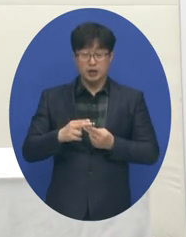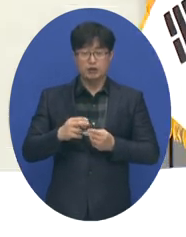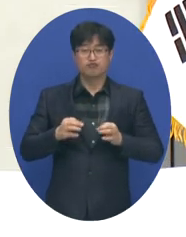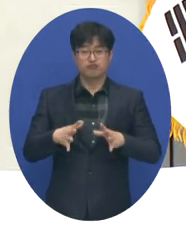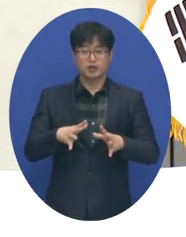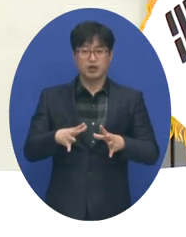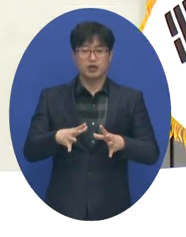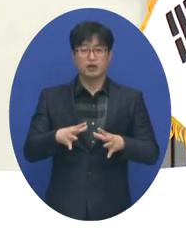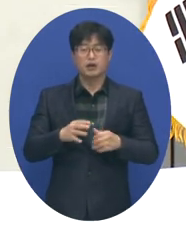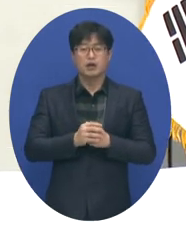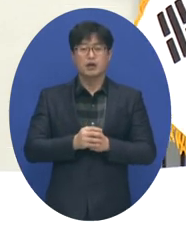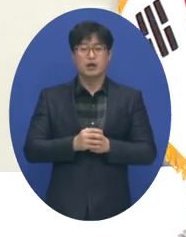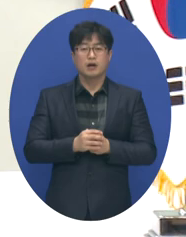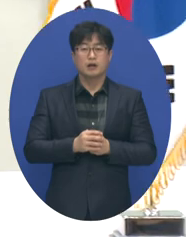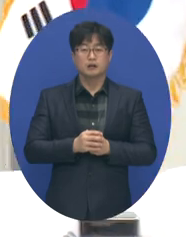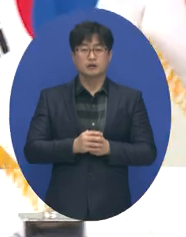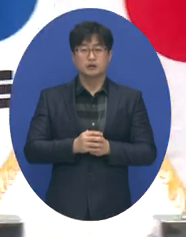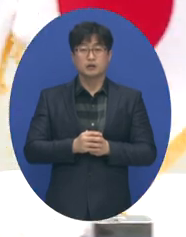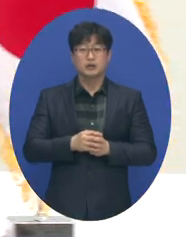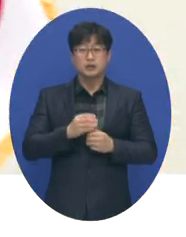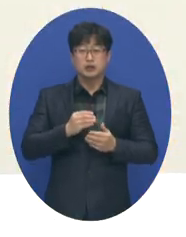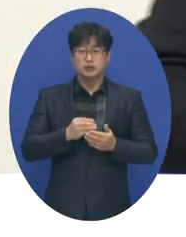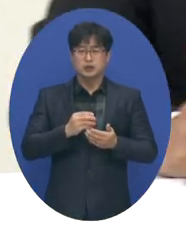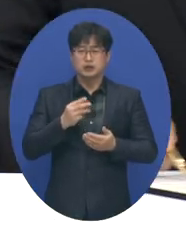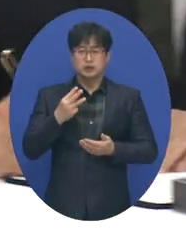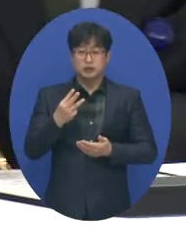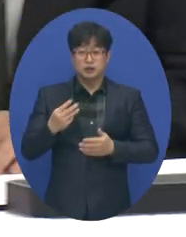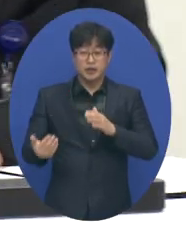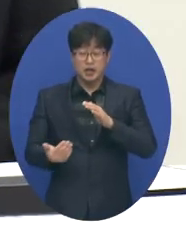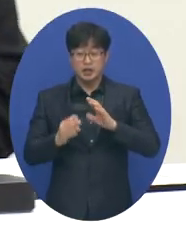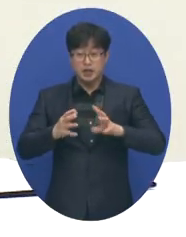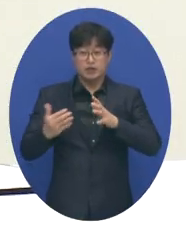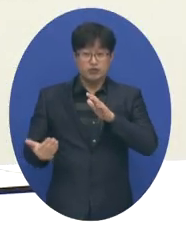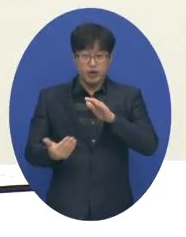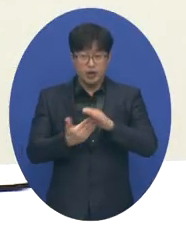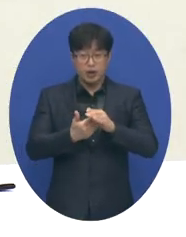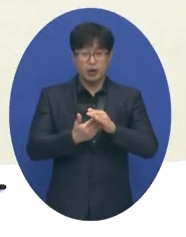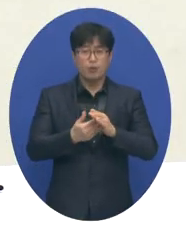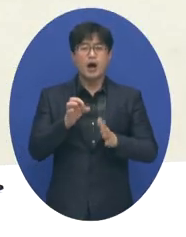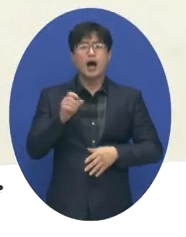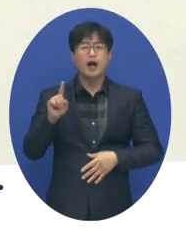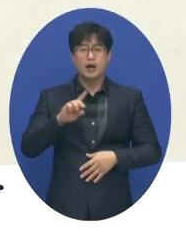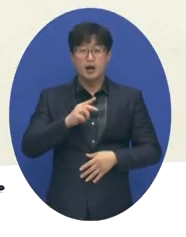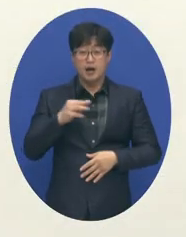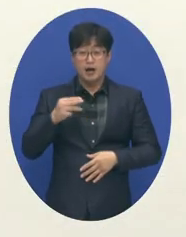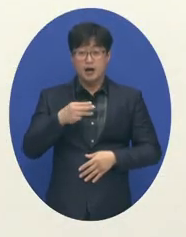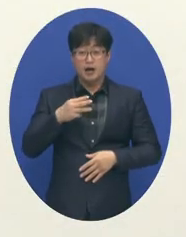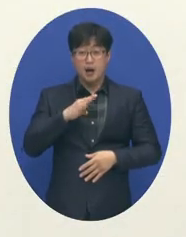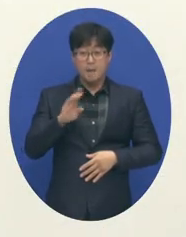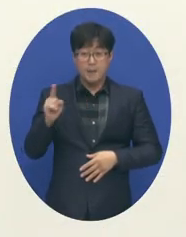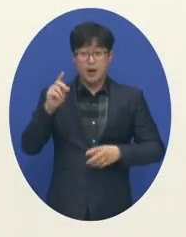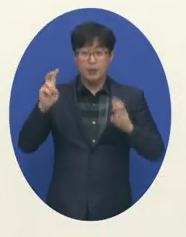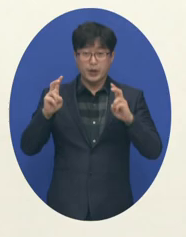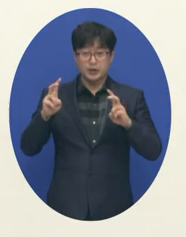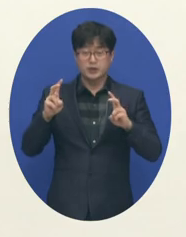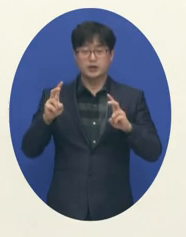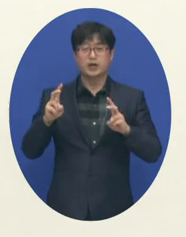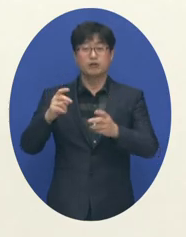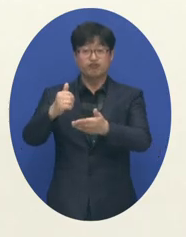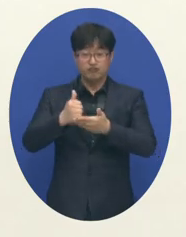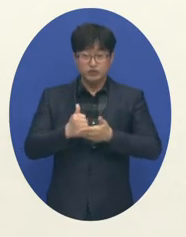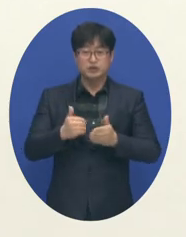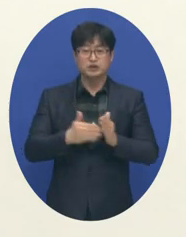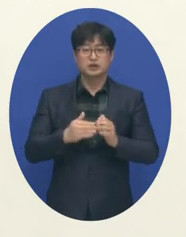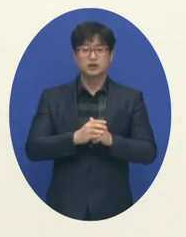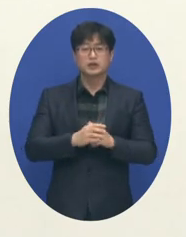빛났습니다. 반도체 진공장비 분야 세계 최고로 꼽히는 알바그룹의 연구소 유치에 성공한 겁니다. 반도체 장비 업체